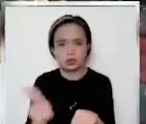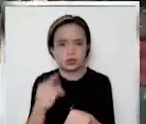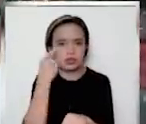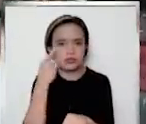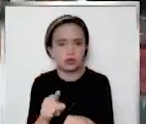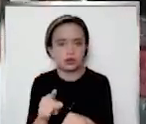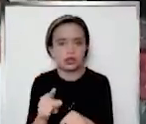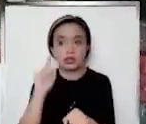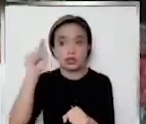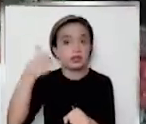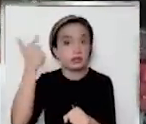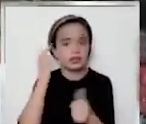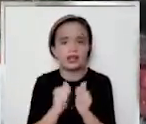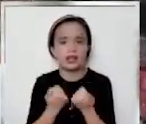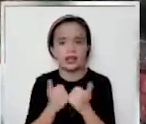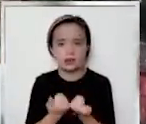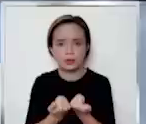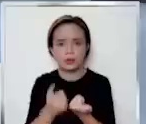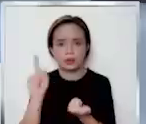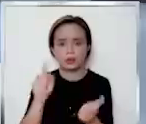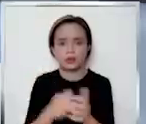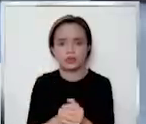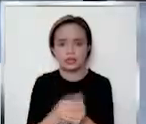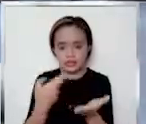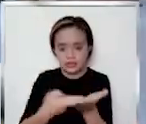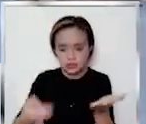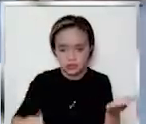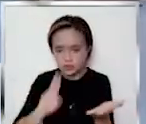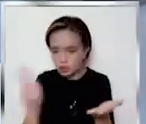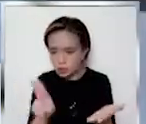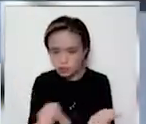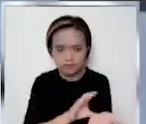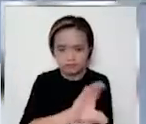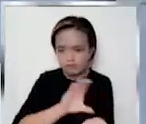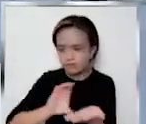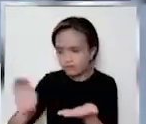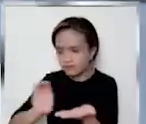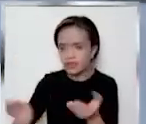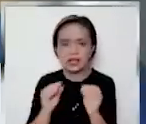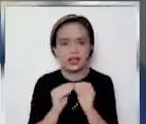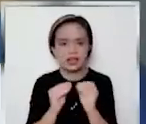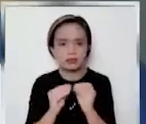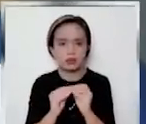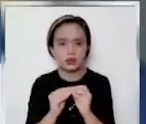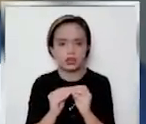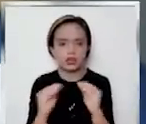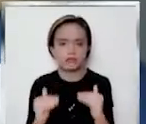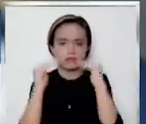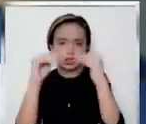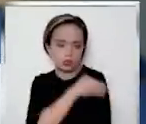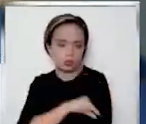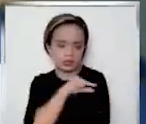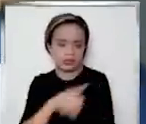gobyerno para habulin ang alokasyon ng ating resources at pataasin ang kalidad ng buhay ng mga Pilipino. This